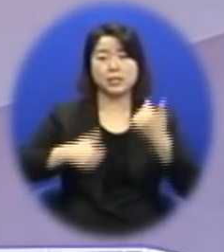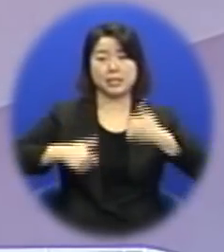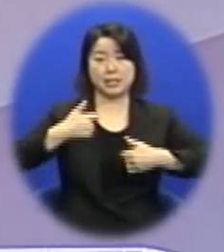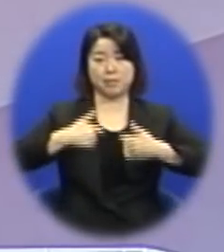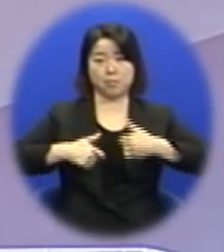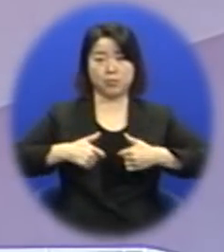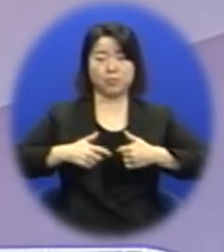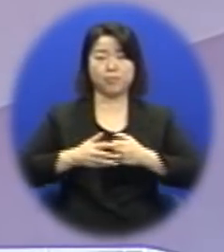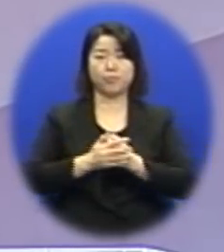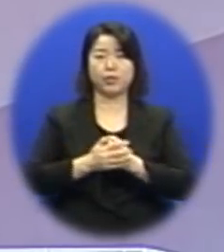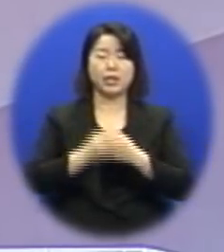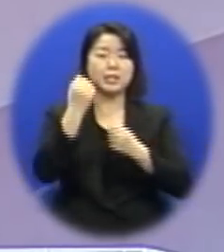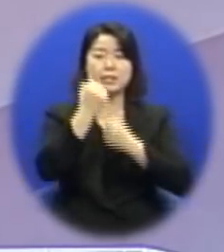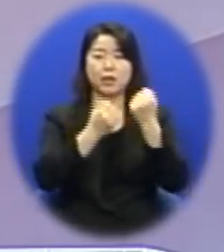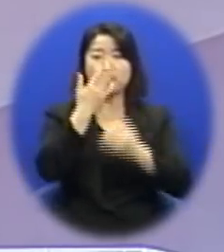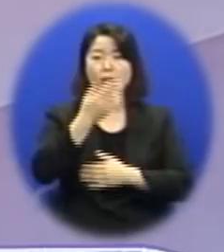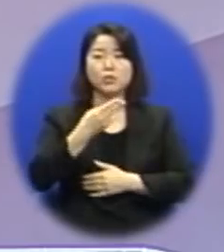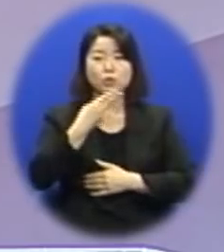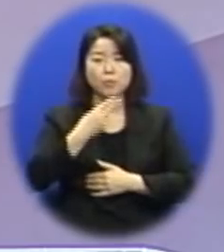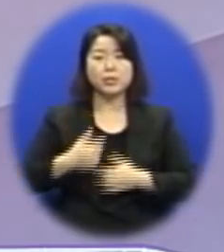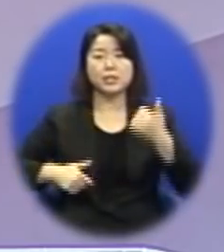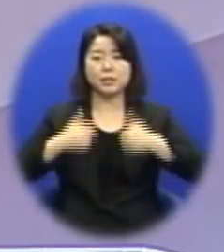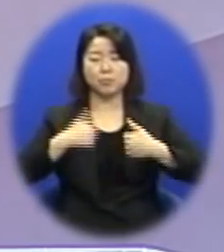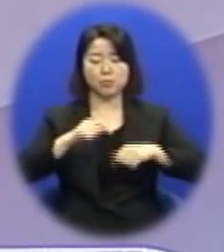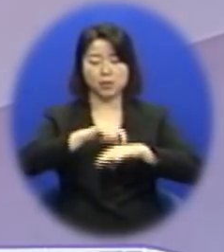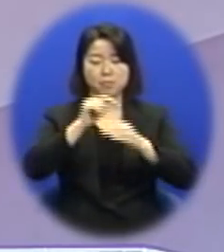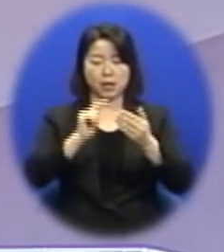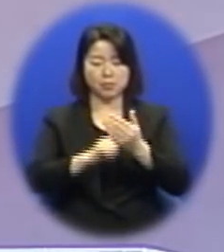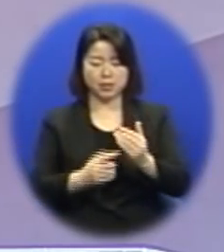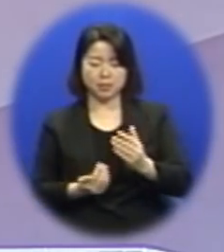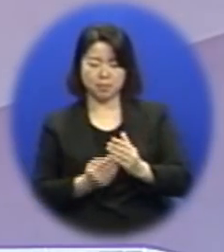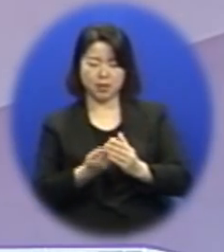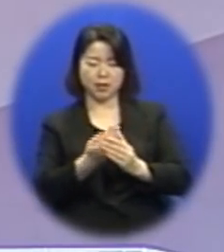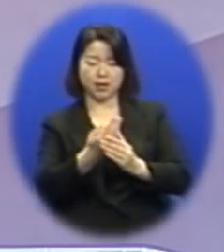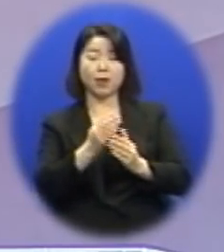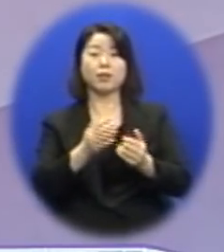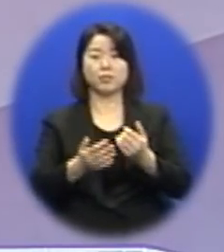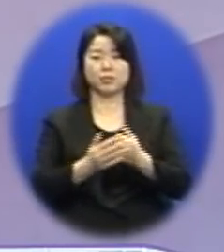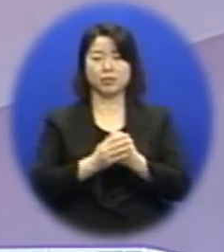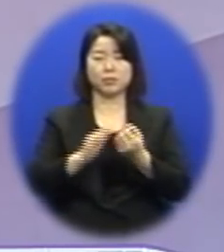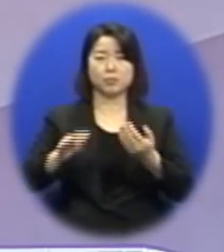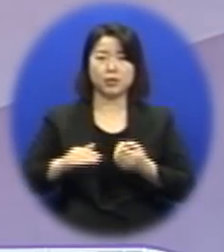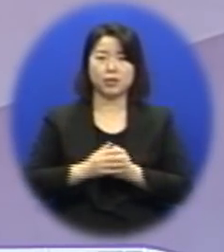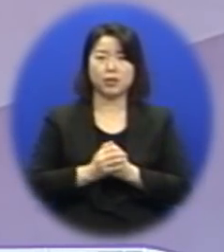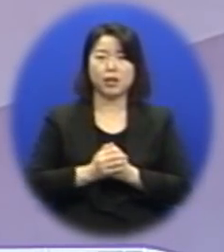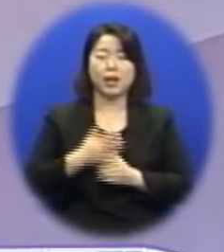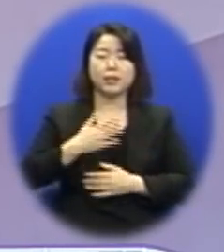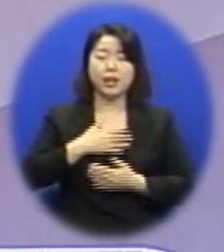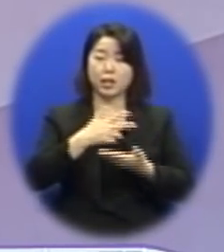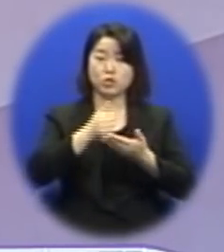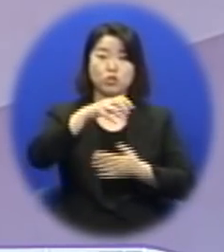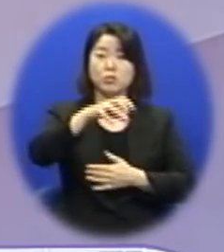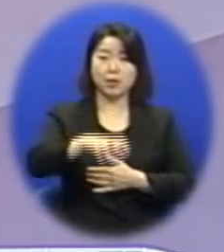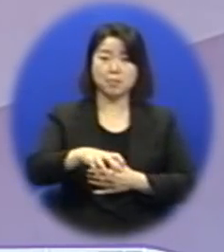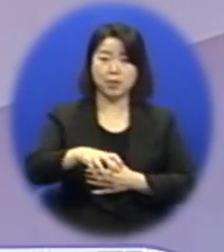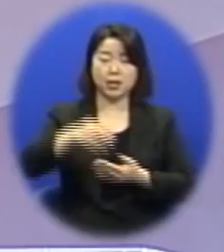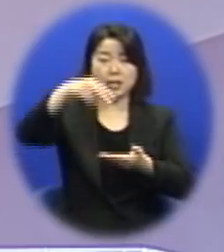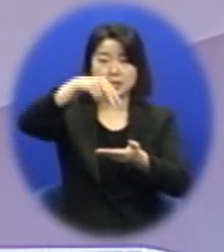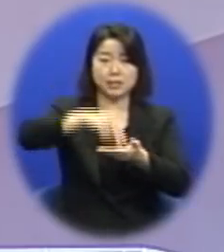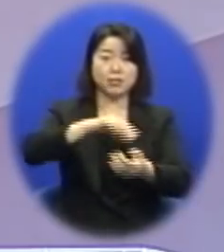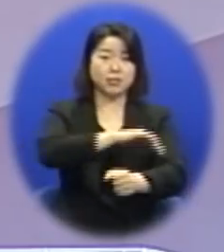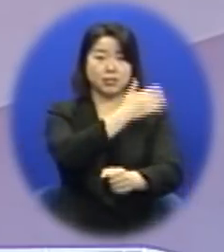기쁨이 설명할 수 없는 기쁨이 마음에서 일어나더라 내가 주님 앞에 설 자격을